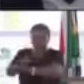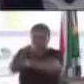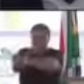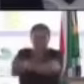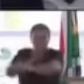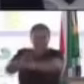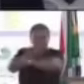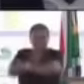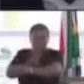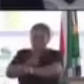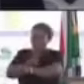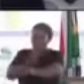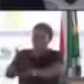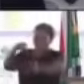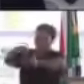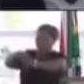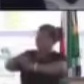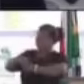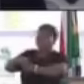ngogandaganda lapha.